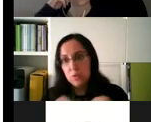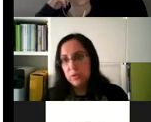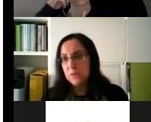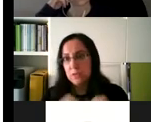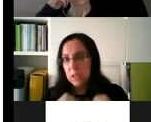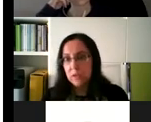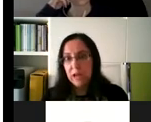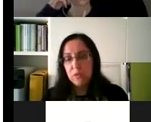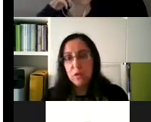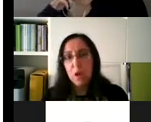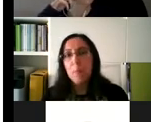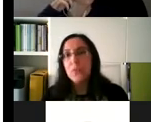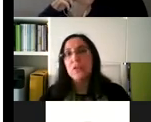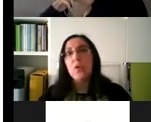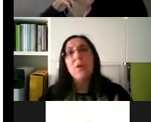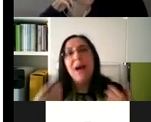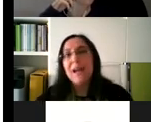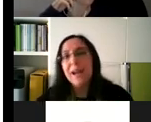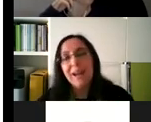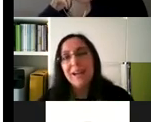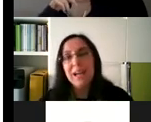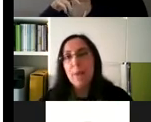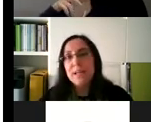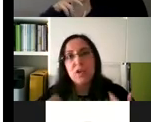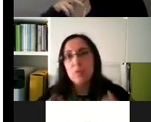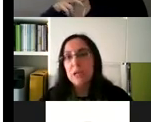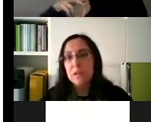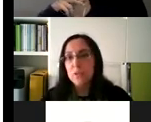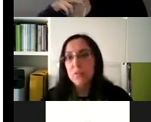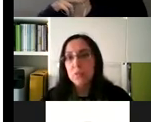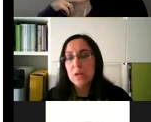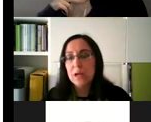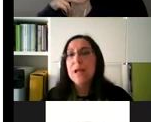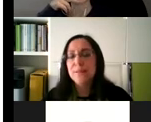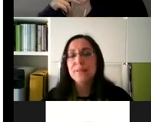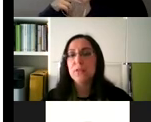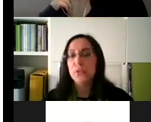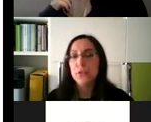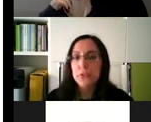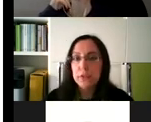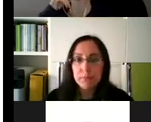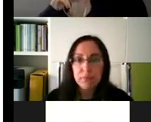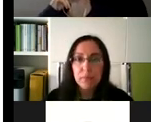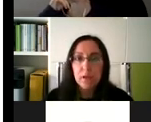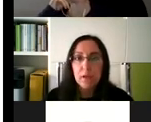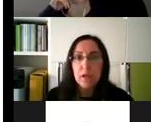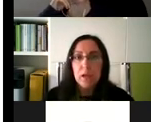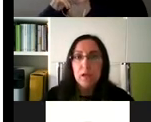specifico contesto del lockdown possano anche in campagne di comunicazione future essere introdotti